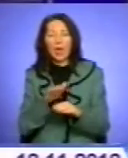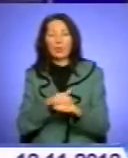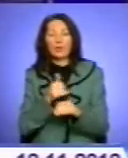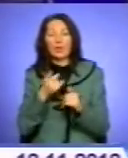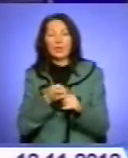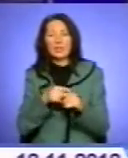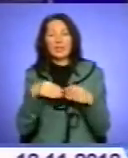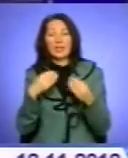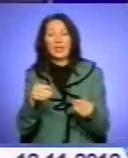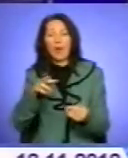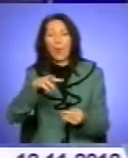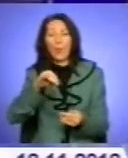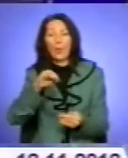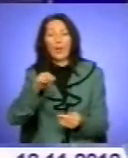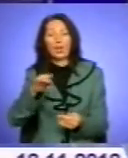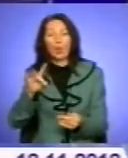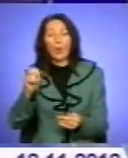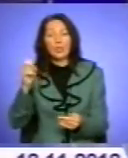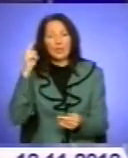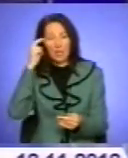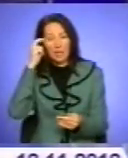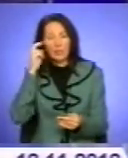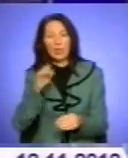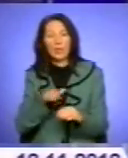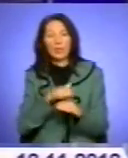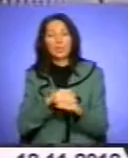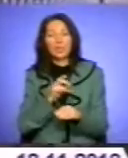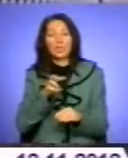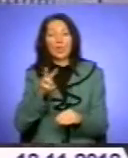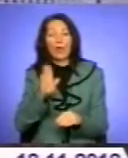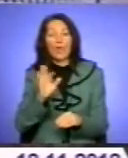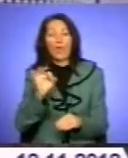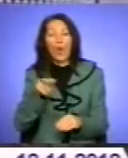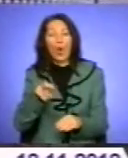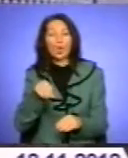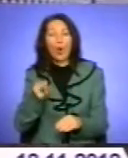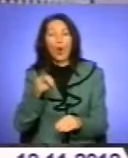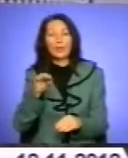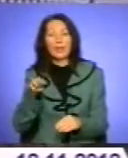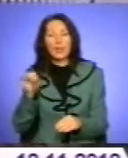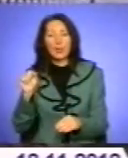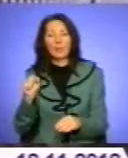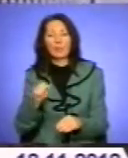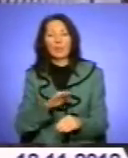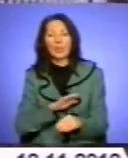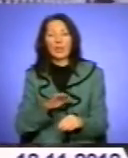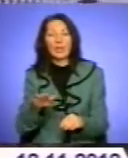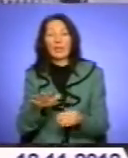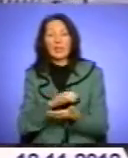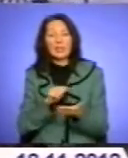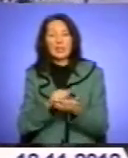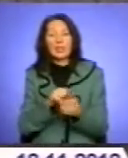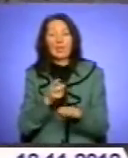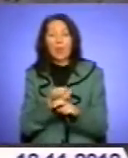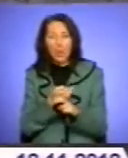дав митрополит Київський і всієї України Блаженніший Володимир. Нетлінні мощі святих Костянтина і Олени разом із